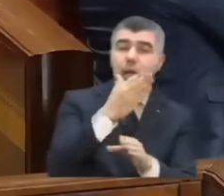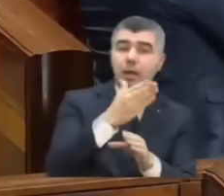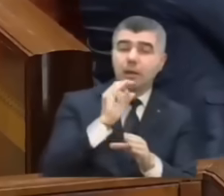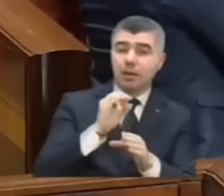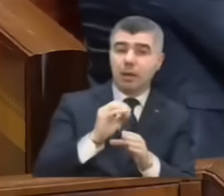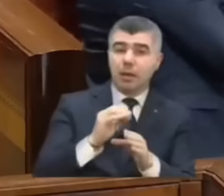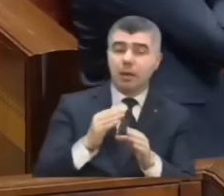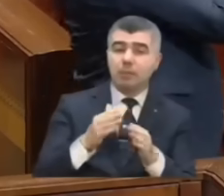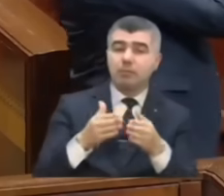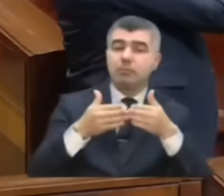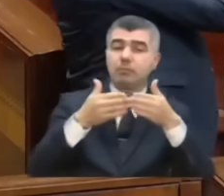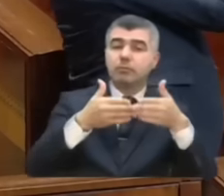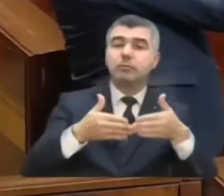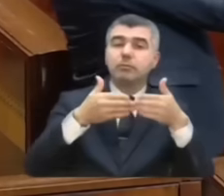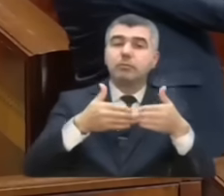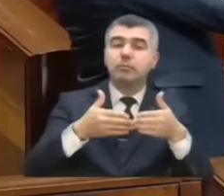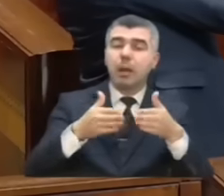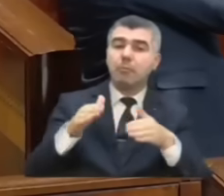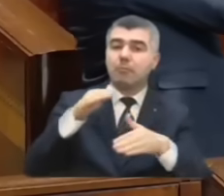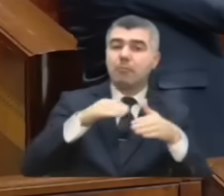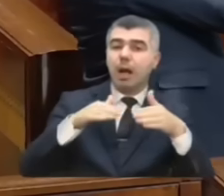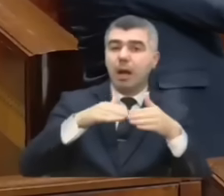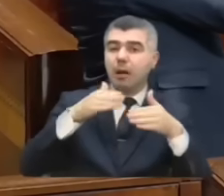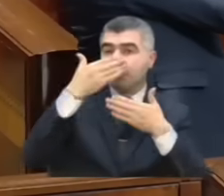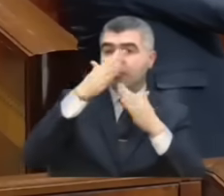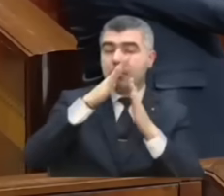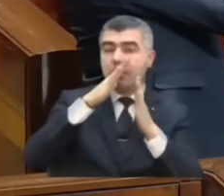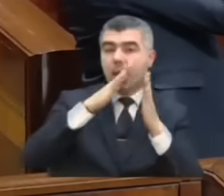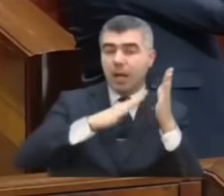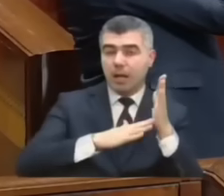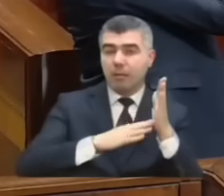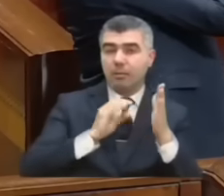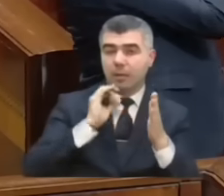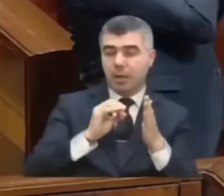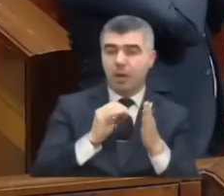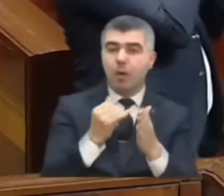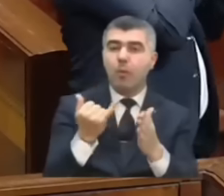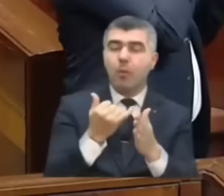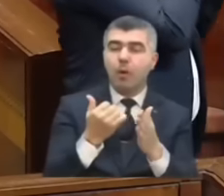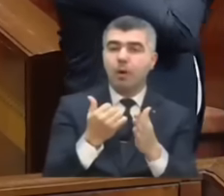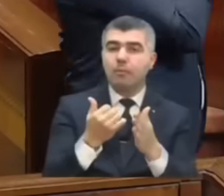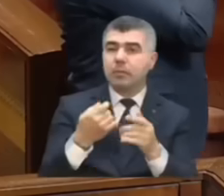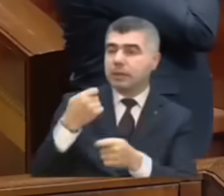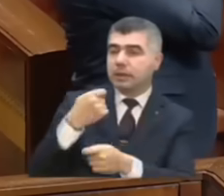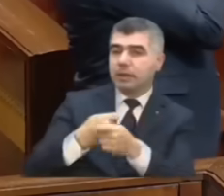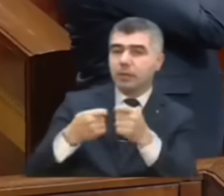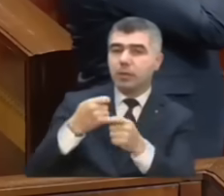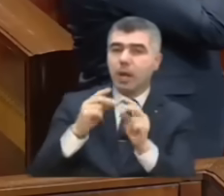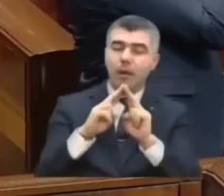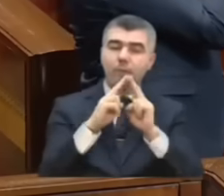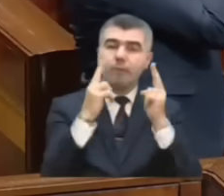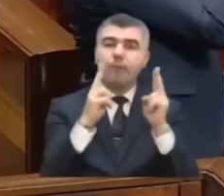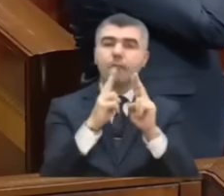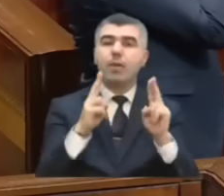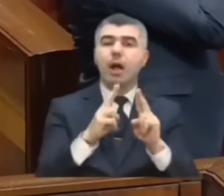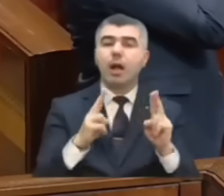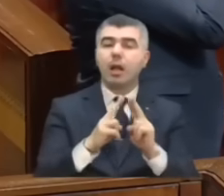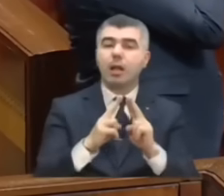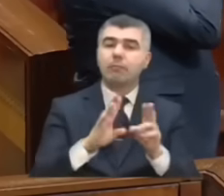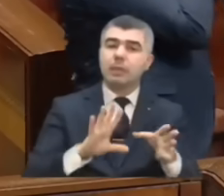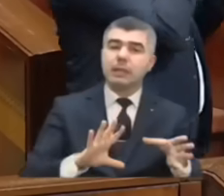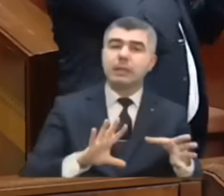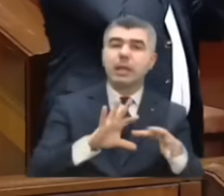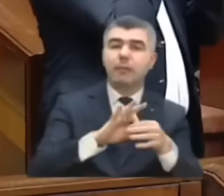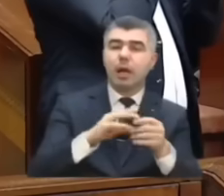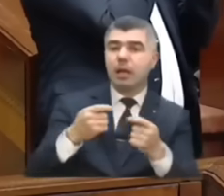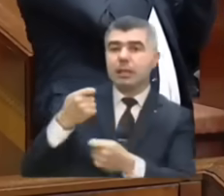أسطول البحري الوطني على اعتبار النقل البحري عصبة التجارة الدولية، في تقييم اتفاقيات